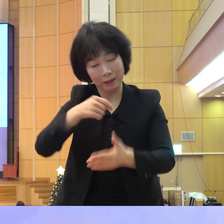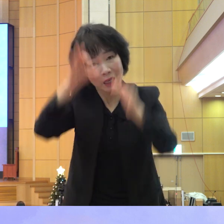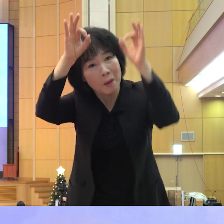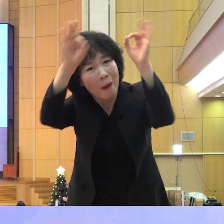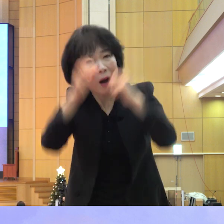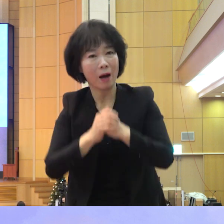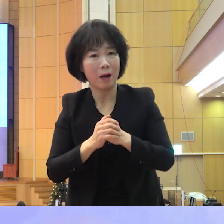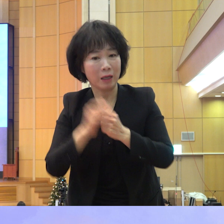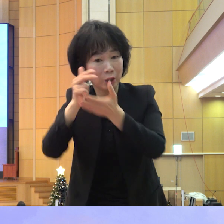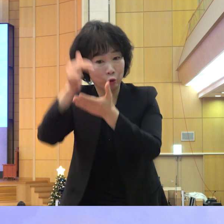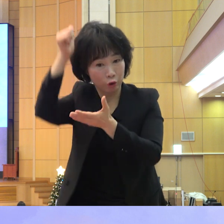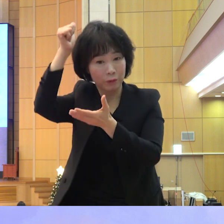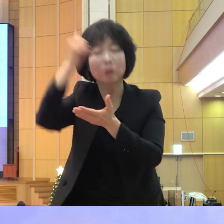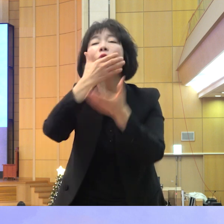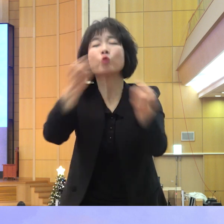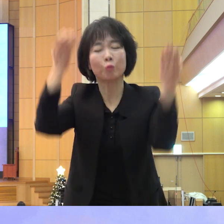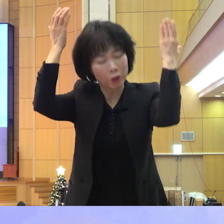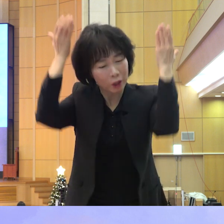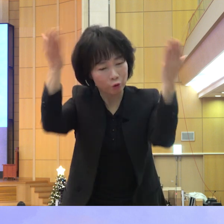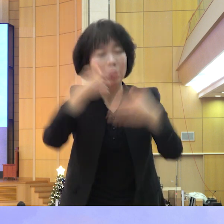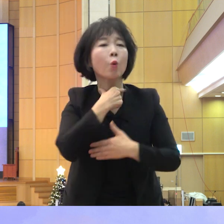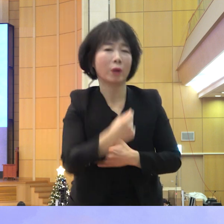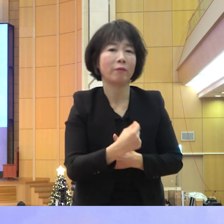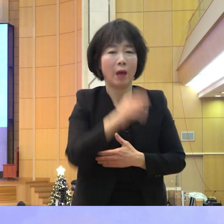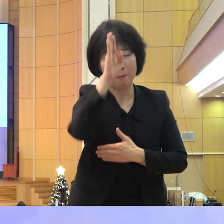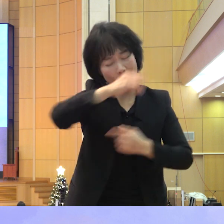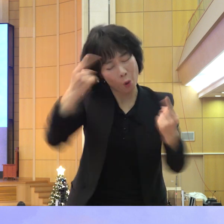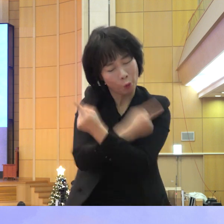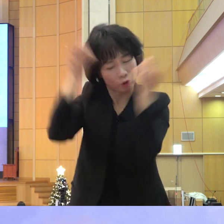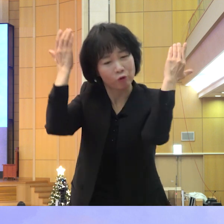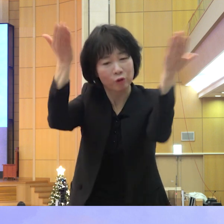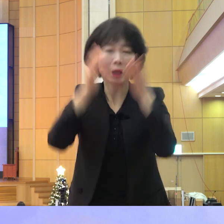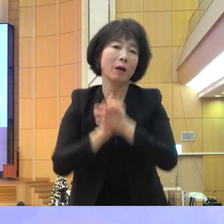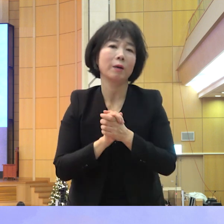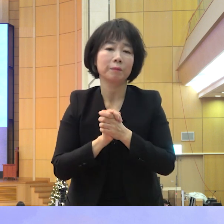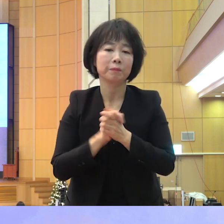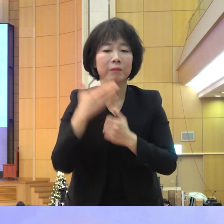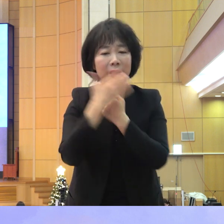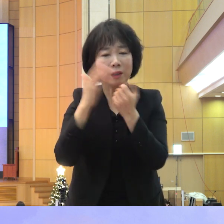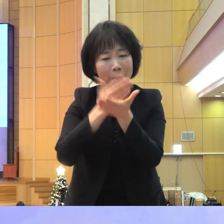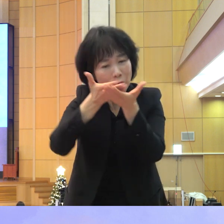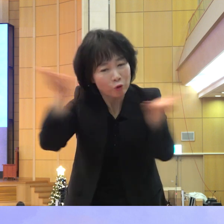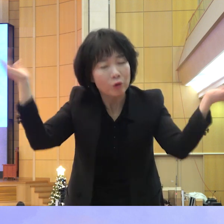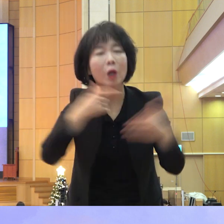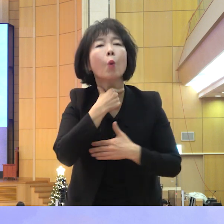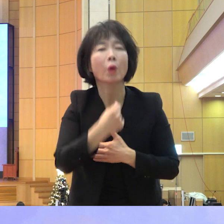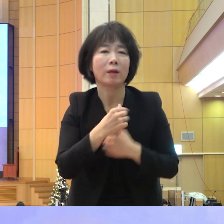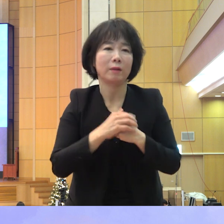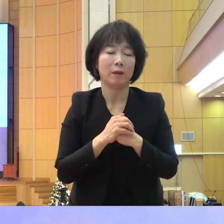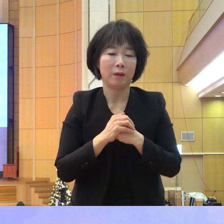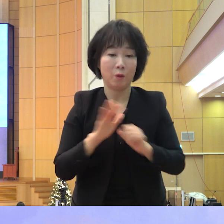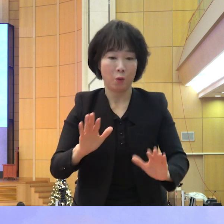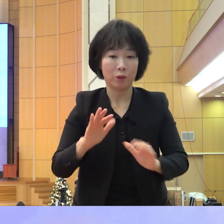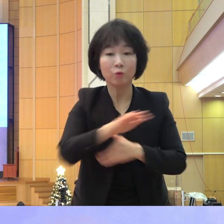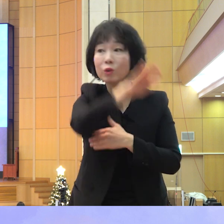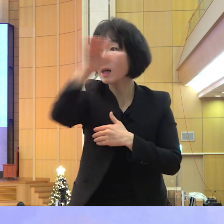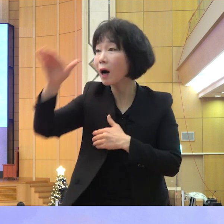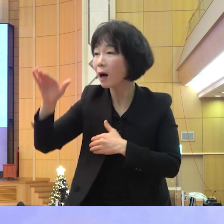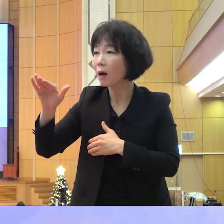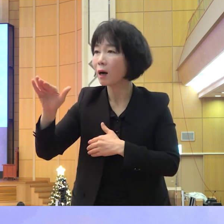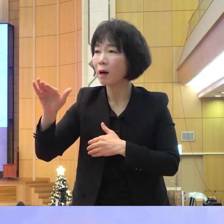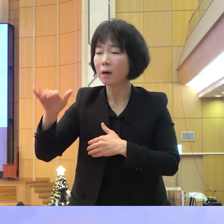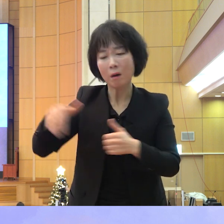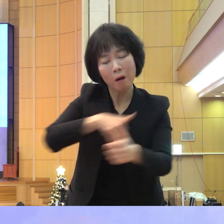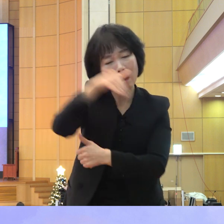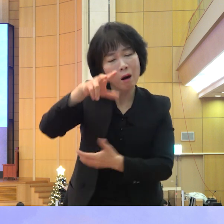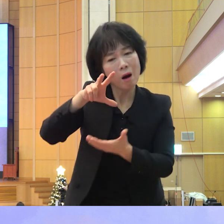보시고 주께서는 축복하시고 치료하시고 은혜를 베푸신다고. 오늘 우리는